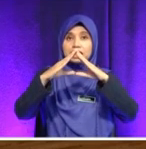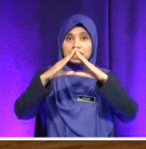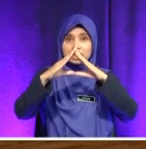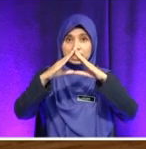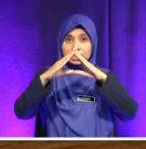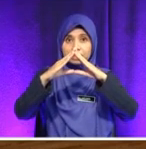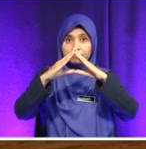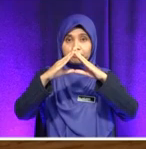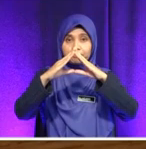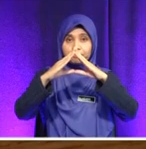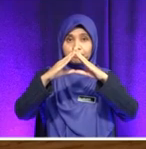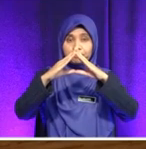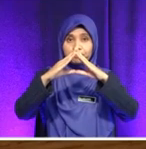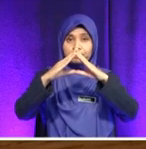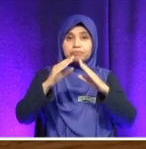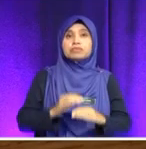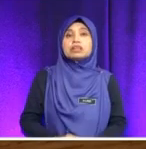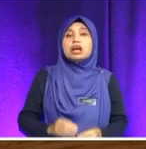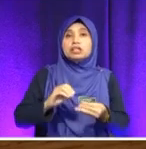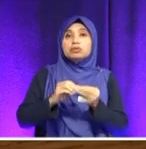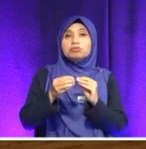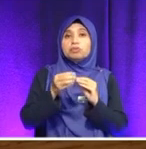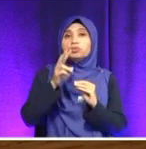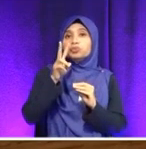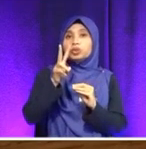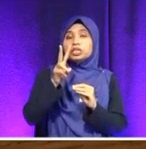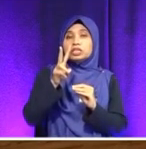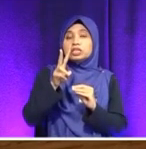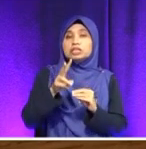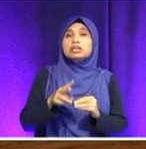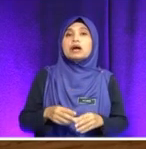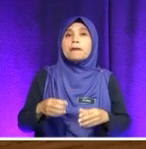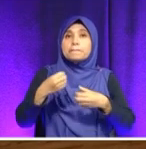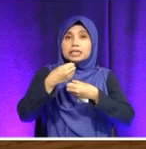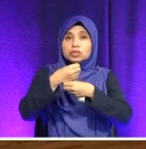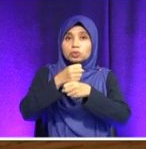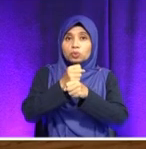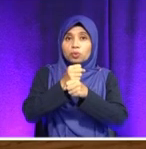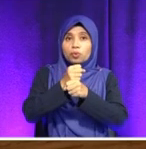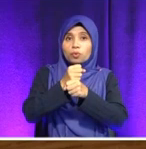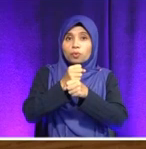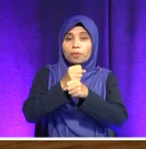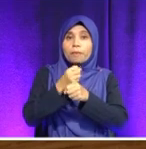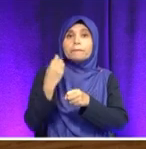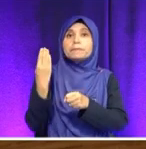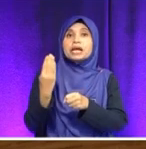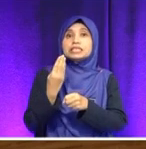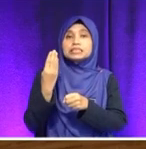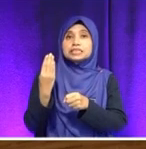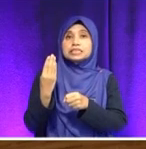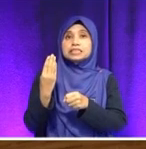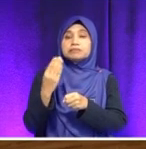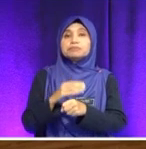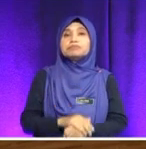Okey, ini contoh dia. Okey, yang kedua kita ada napkin berbentuk basic napkin ring.